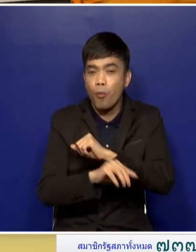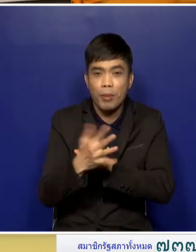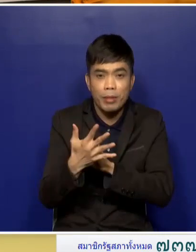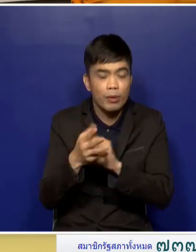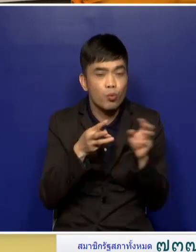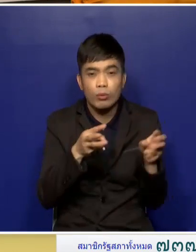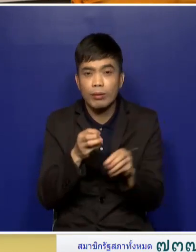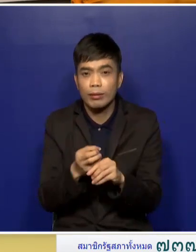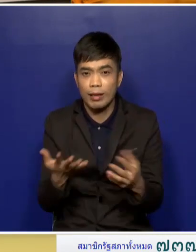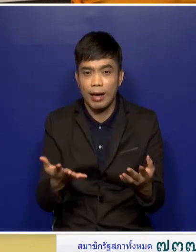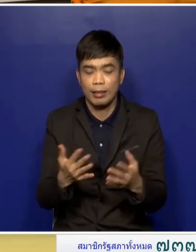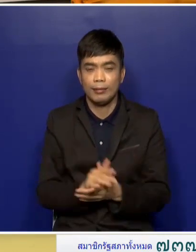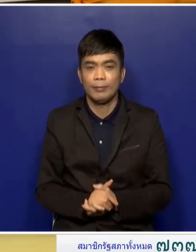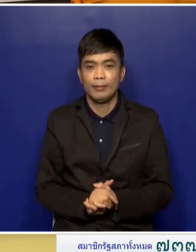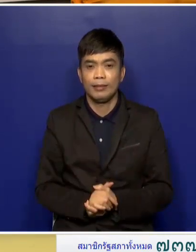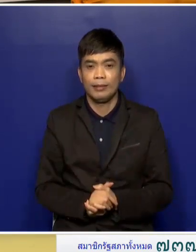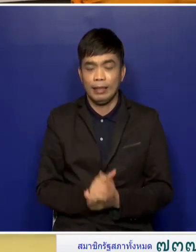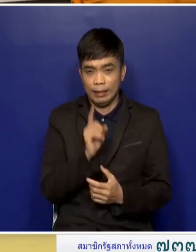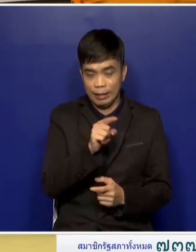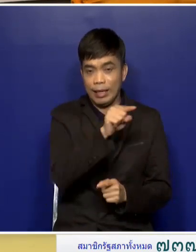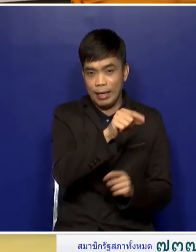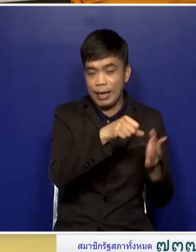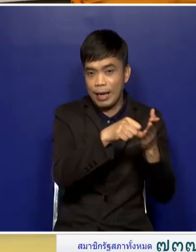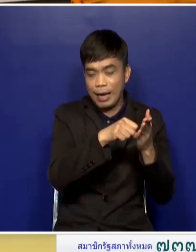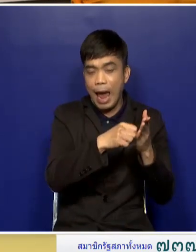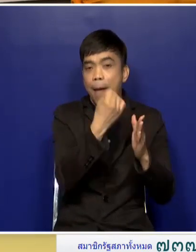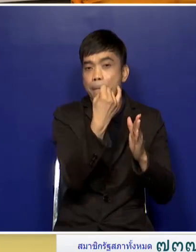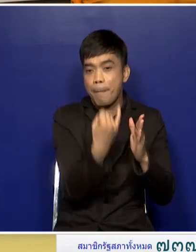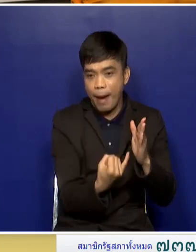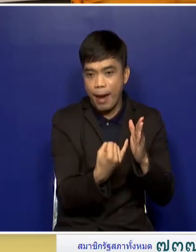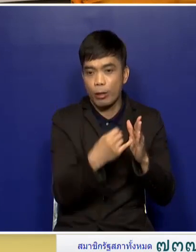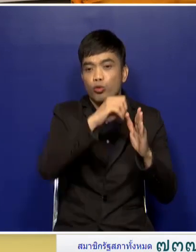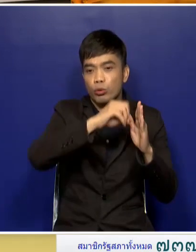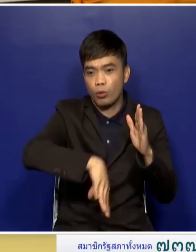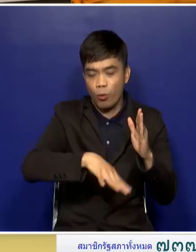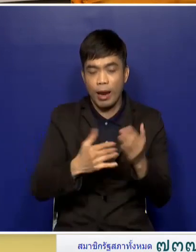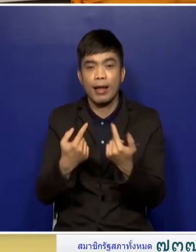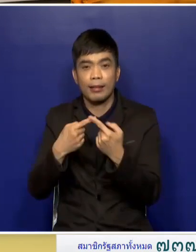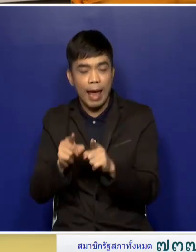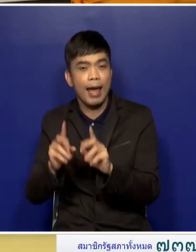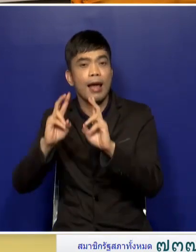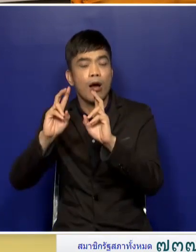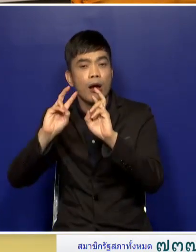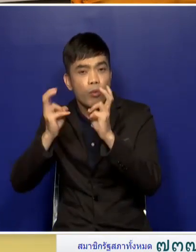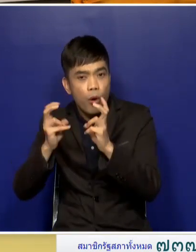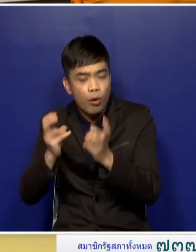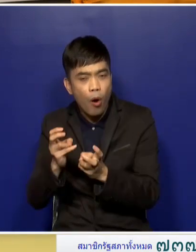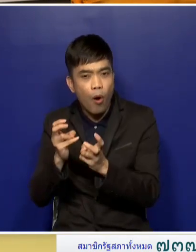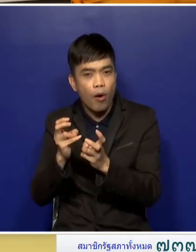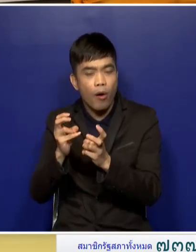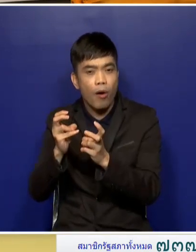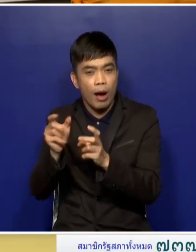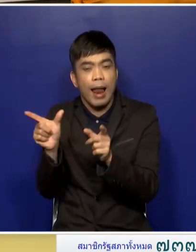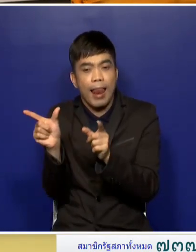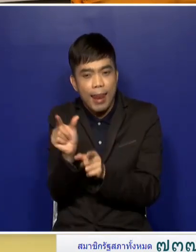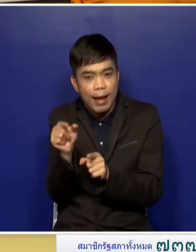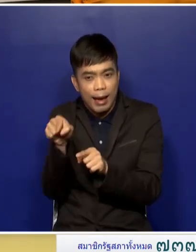จะไมได้แ้ไขสำเร็จไปแล้วนะครัตงี้ระวดแ้ไปแต่วเรองยอยๆ แบบนี้จะทำใหเกิดปัญหาขึนใภายหงได้ถ